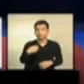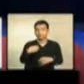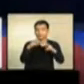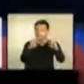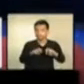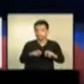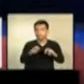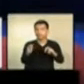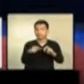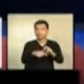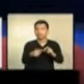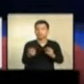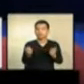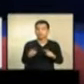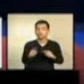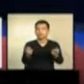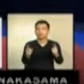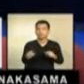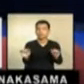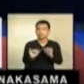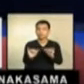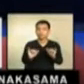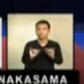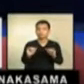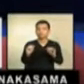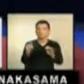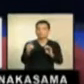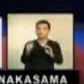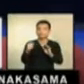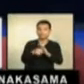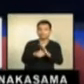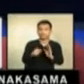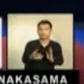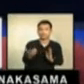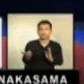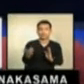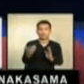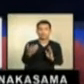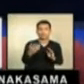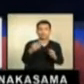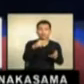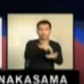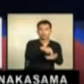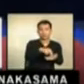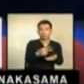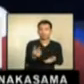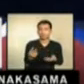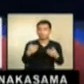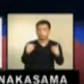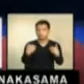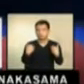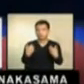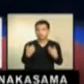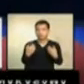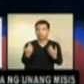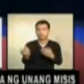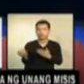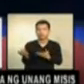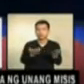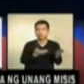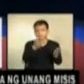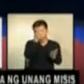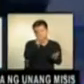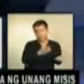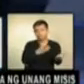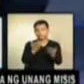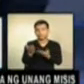sa kaso at sinasabi nga niya may ganong insidente nangyari na suspect sa pagpatay ng isang tambay ang dalminor edad. At andito yung mga magulang, sinusurrender po yung kanilang mga